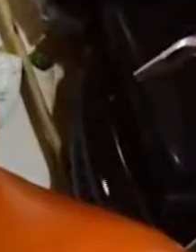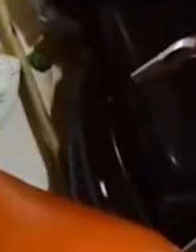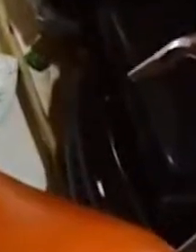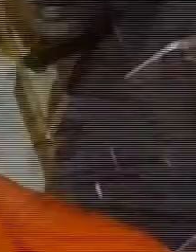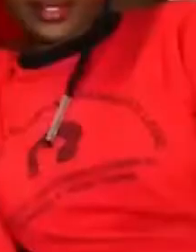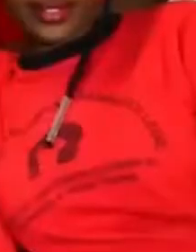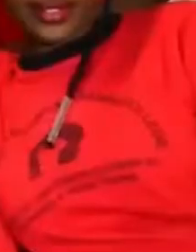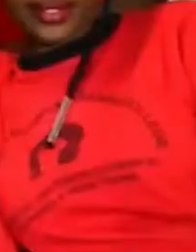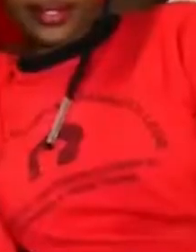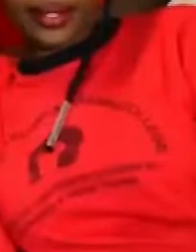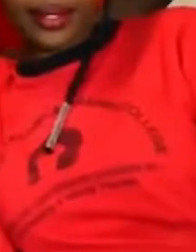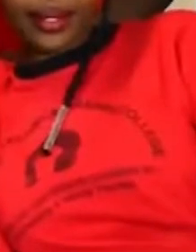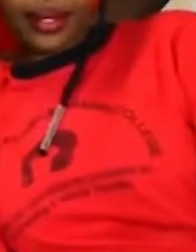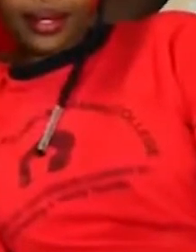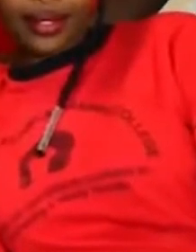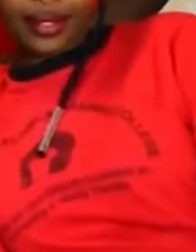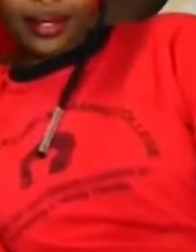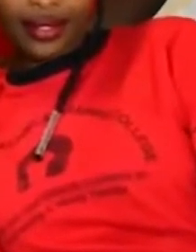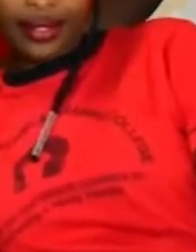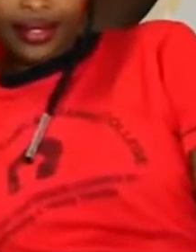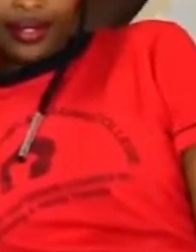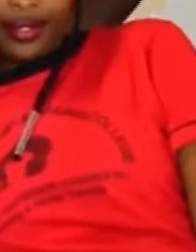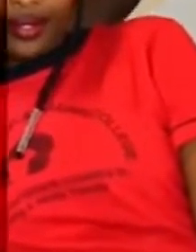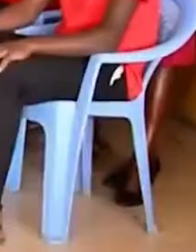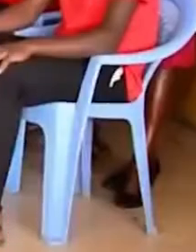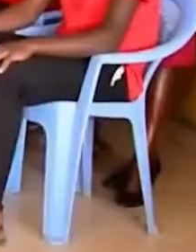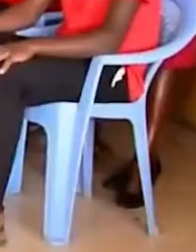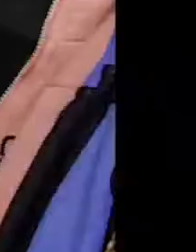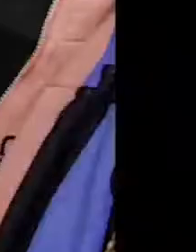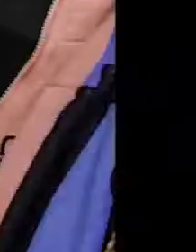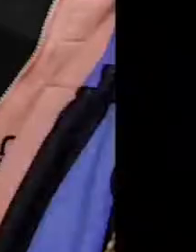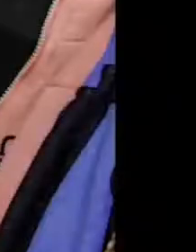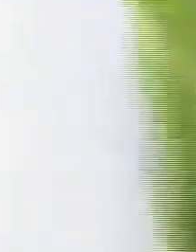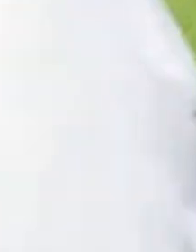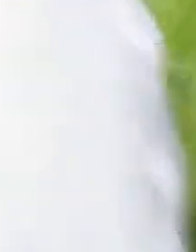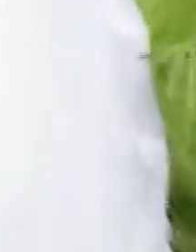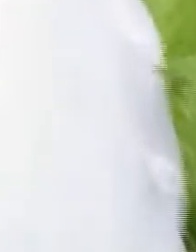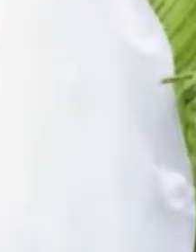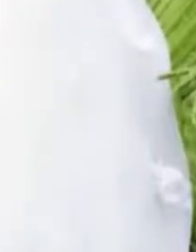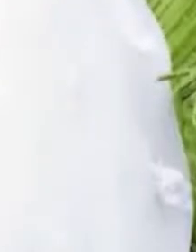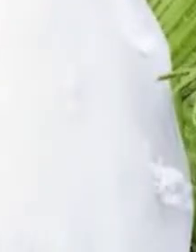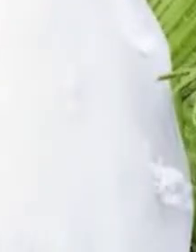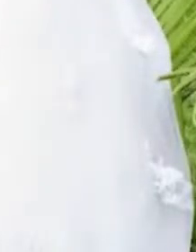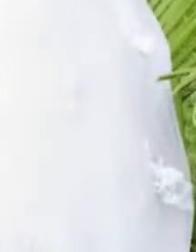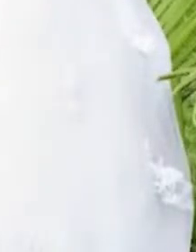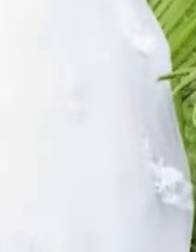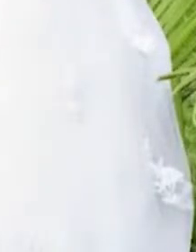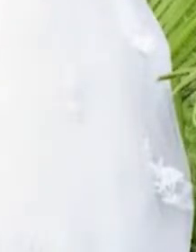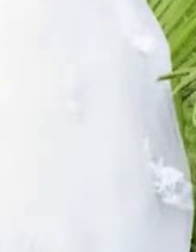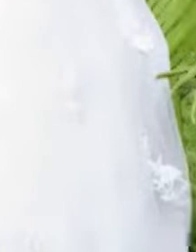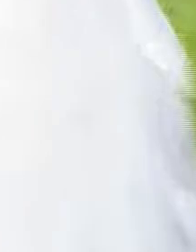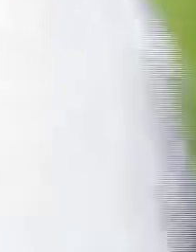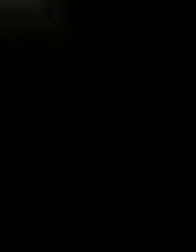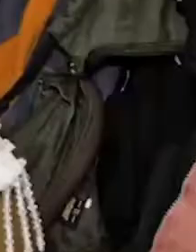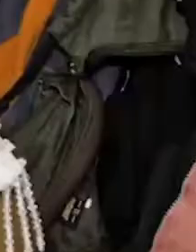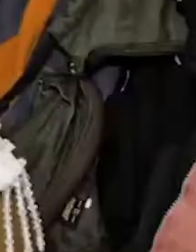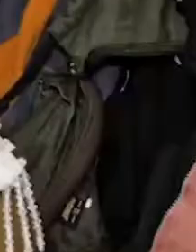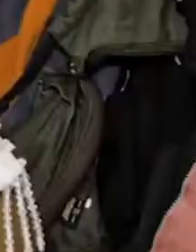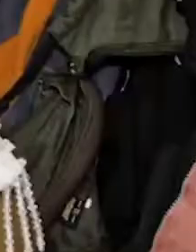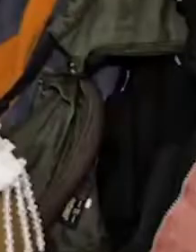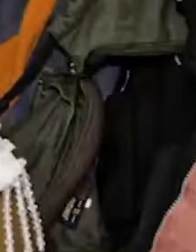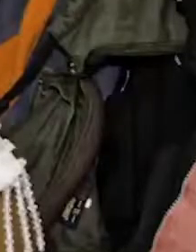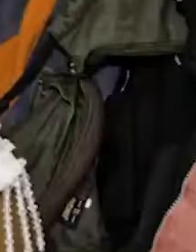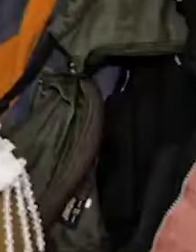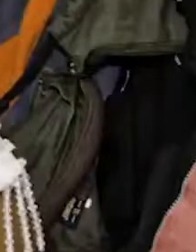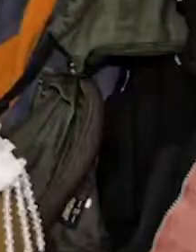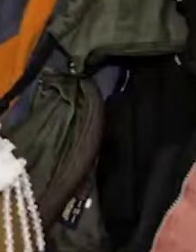tayari wamejiajiri na wanakula unono. Itakuwaje sio wewe? Hatimaye na kwa wale wana harusi tunatoa huduma za bridal makeup